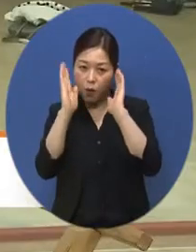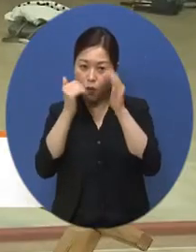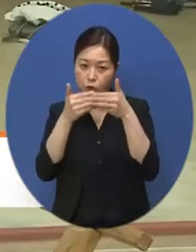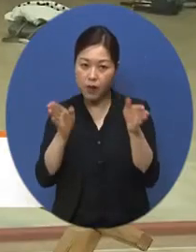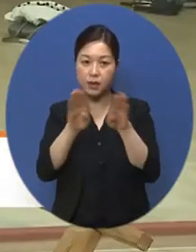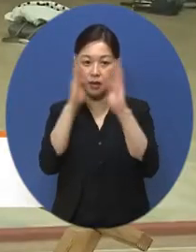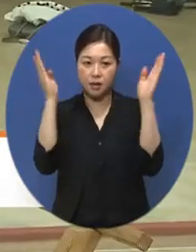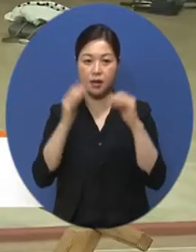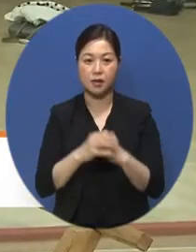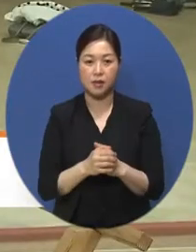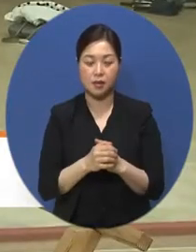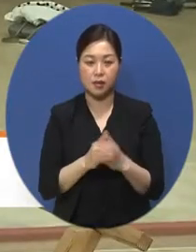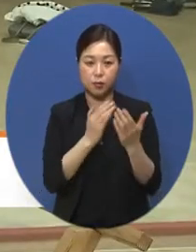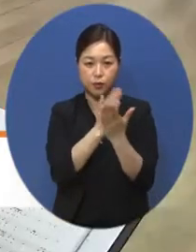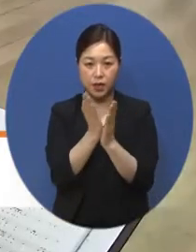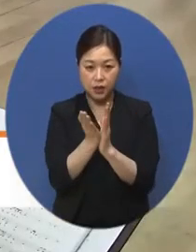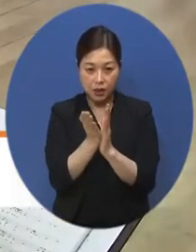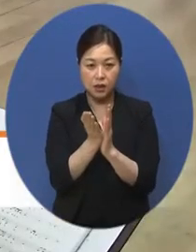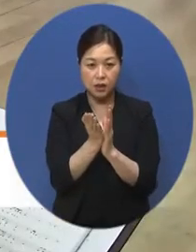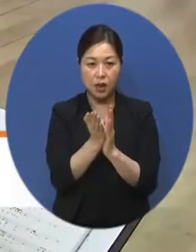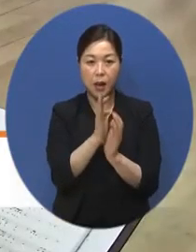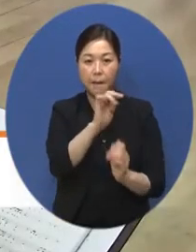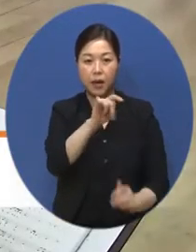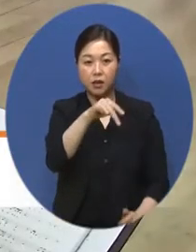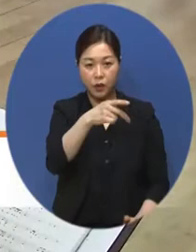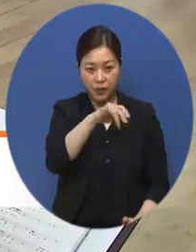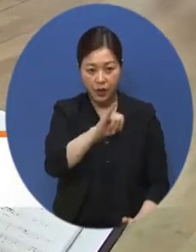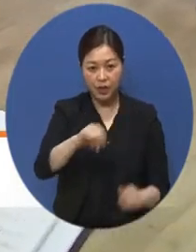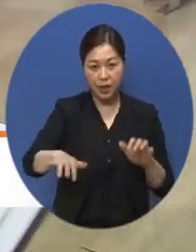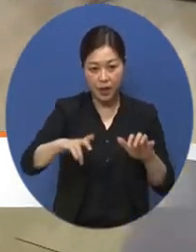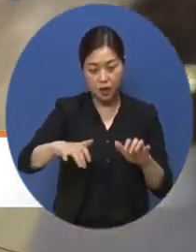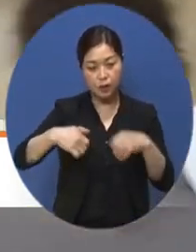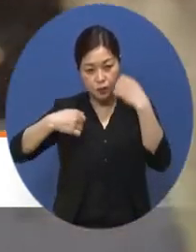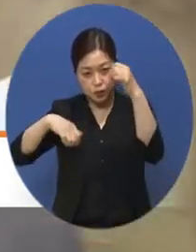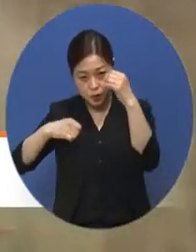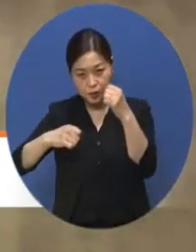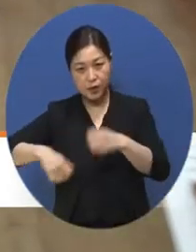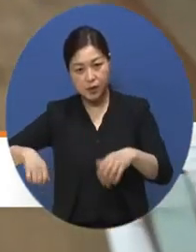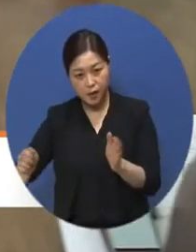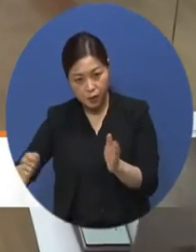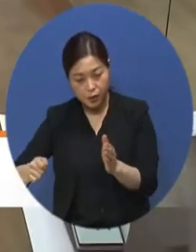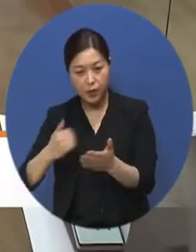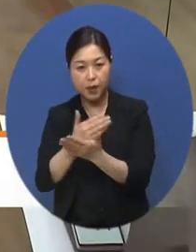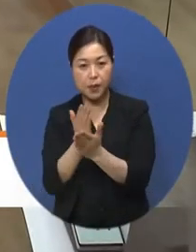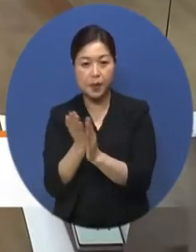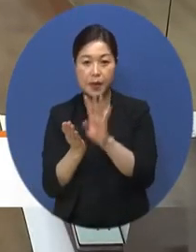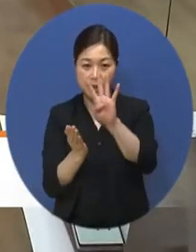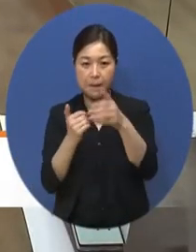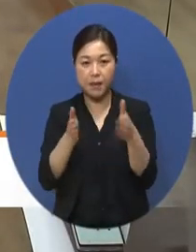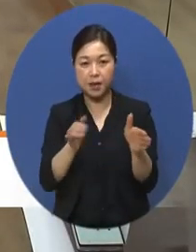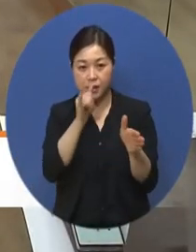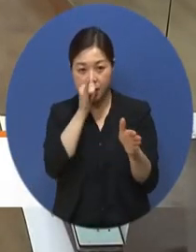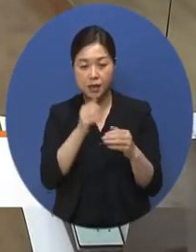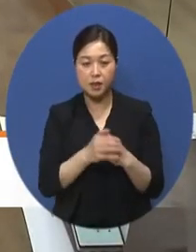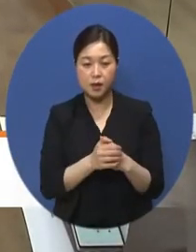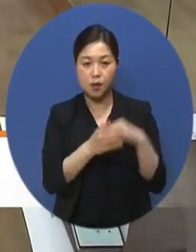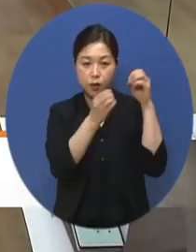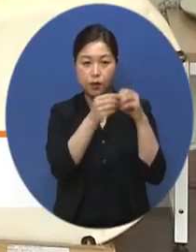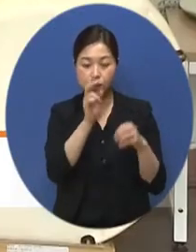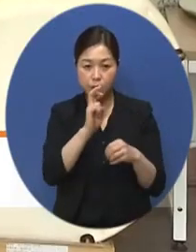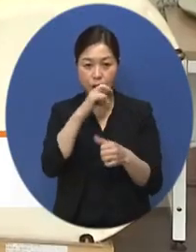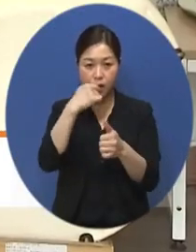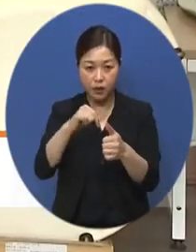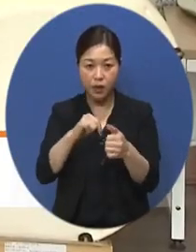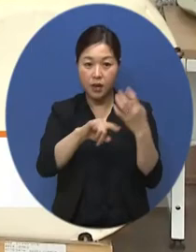강습 분야는 판소리와 가야금, 무용, 사물놀이 4개 반으로 운영되고, 국악 강습은 4월부터